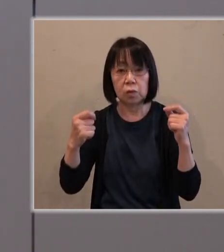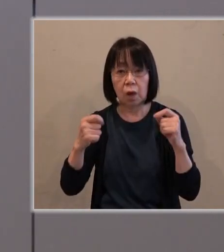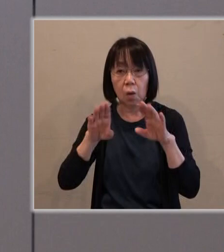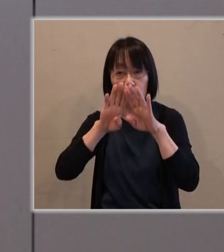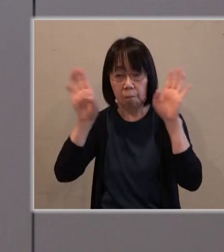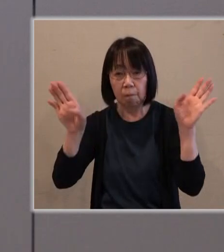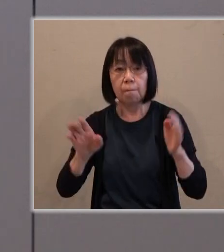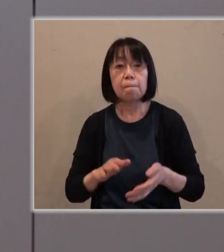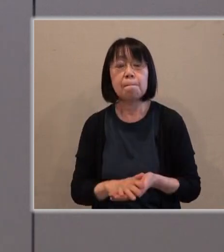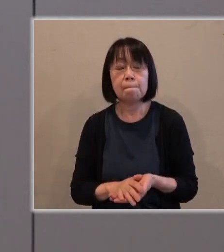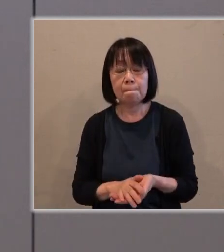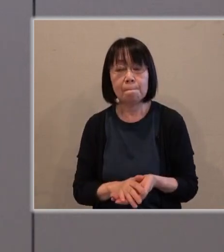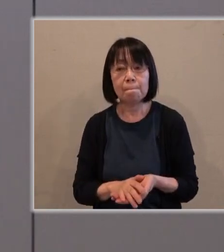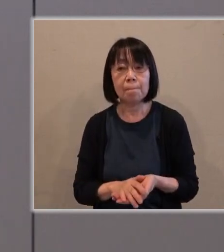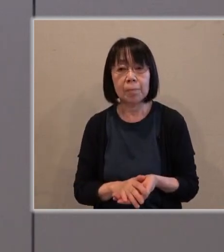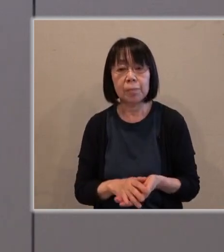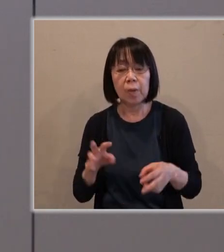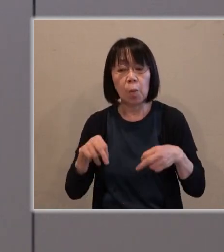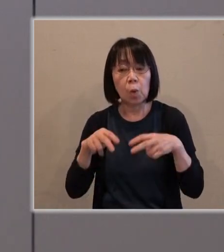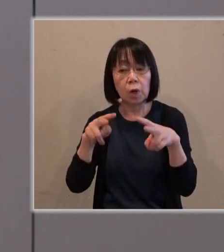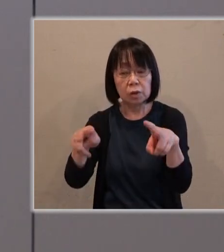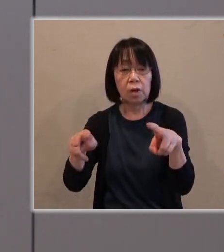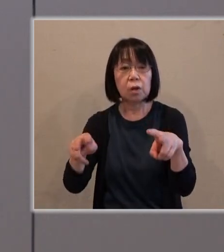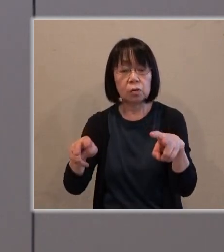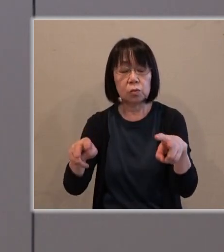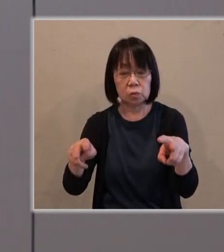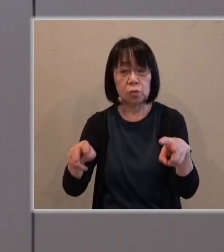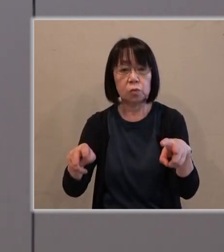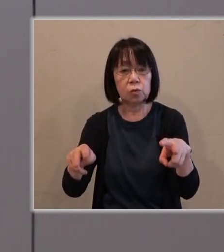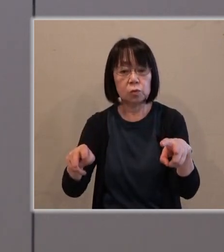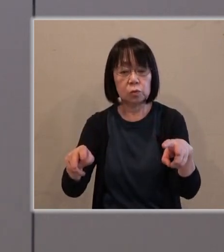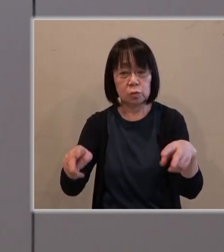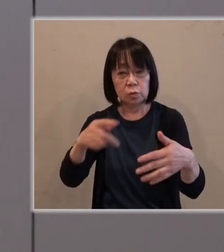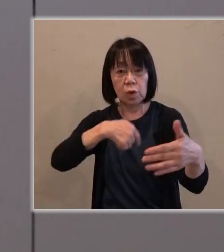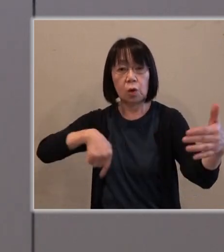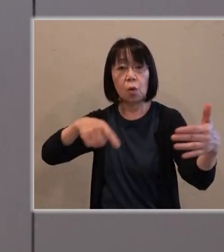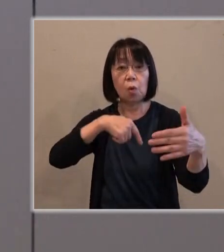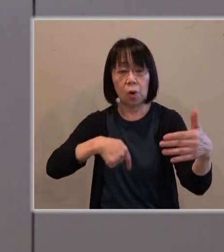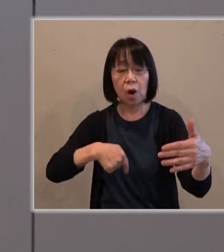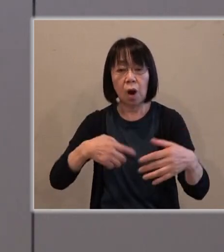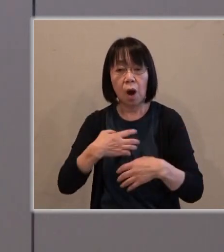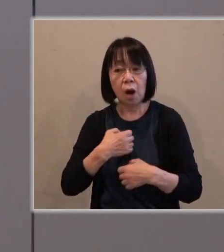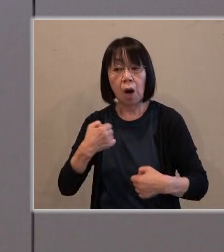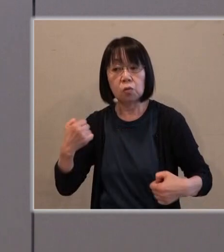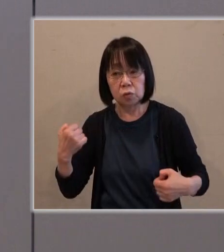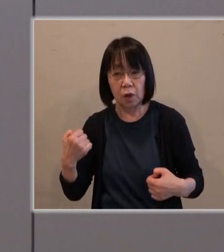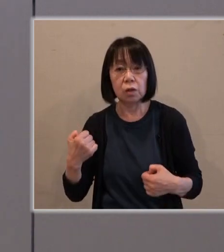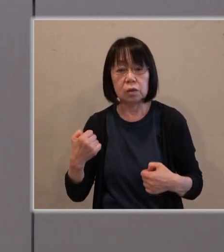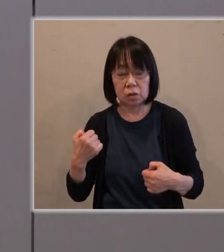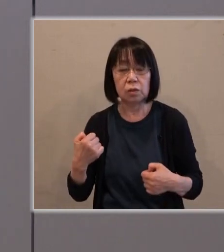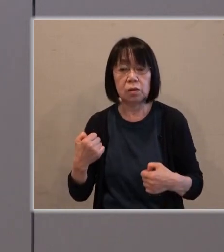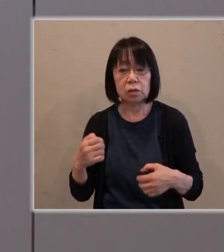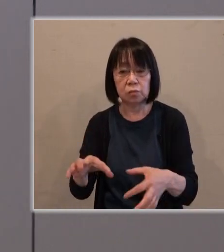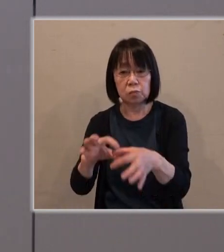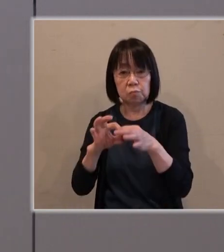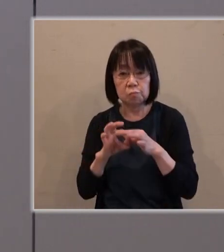ね。なのでそういう意味ではボランティアっていうワードがこう大学生とか学生に届きやすかったっていう面